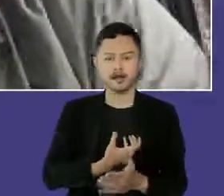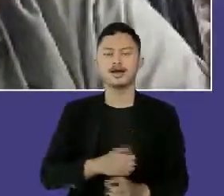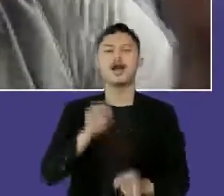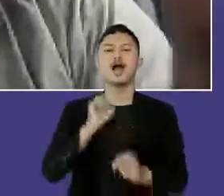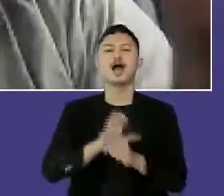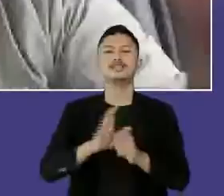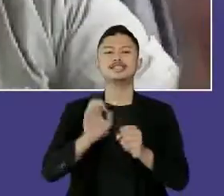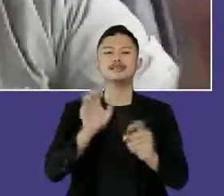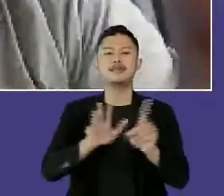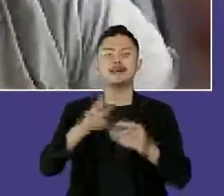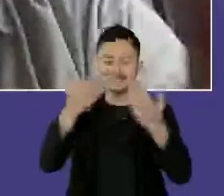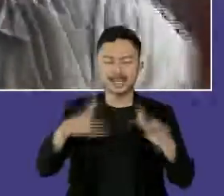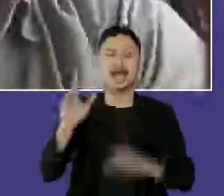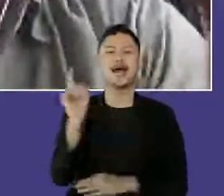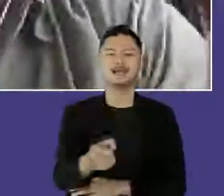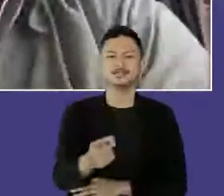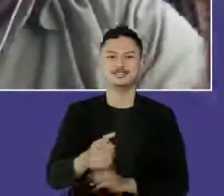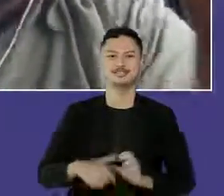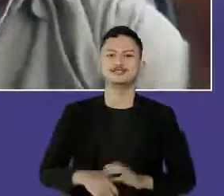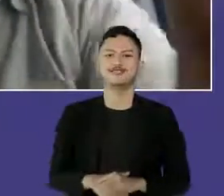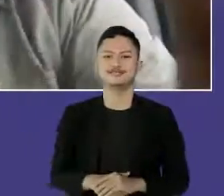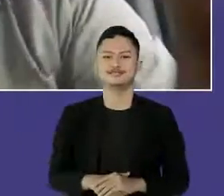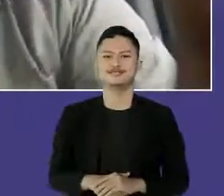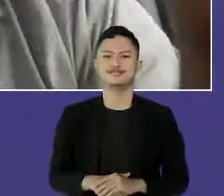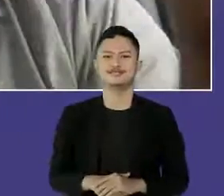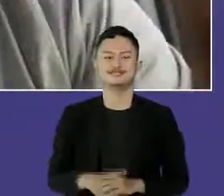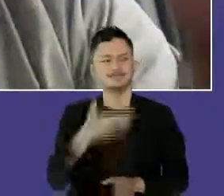harus hilang. Cakep.